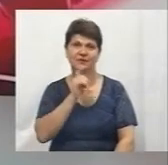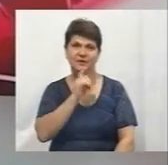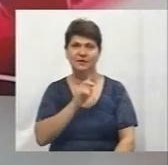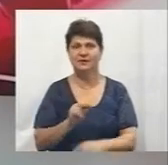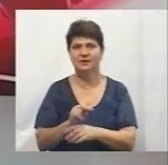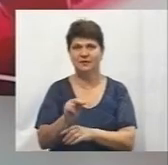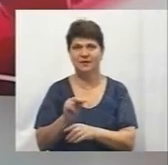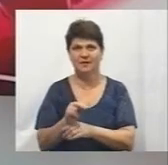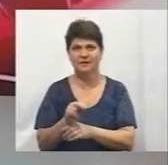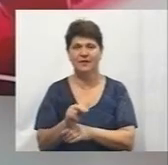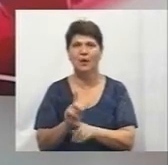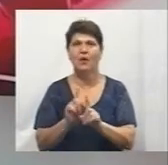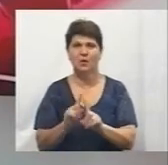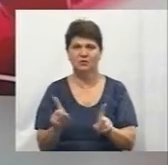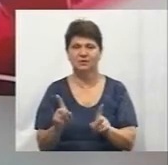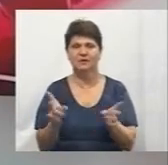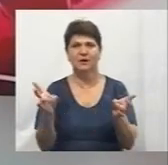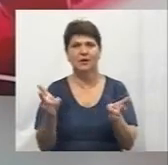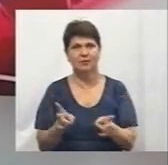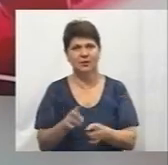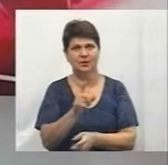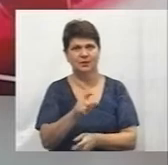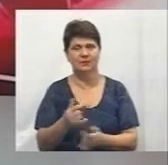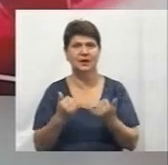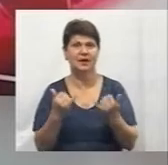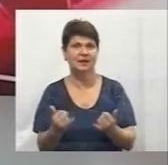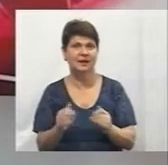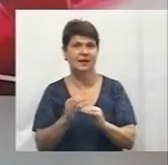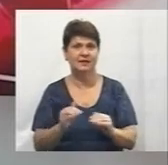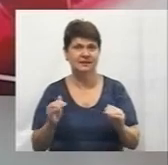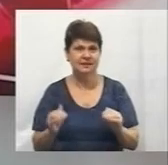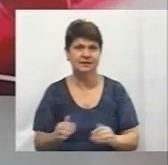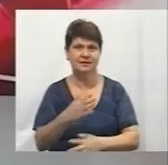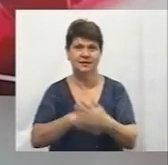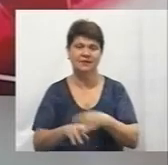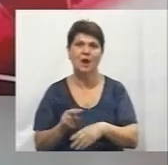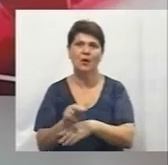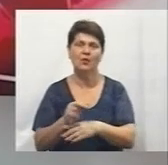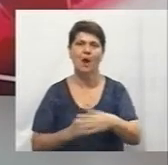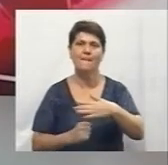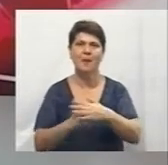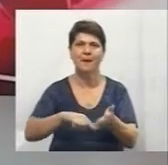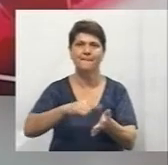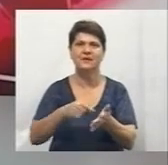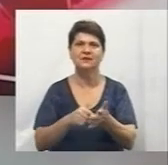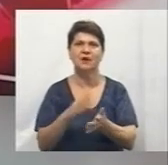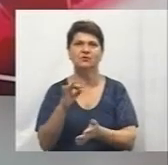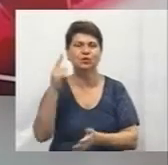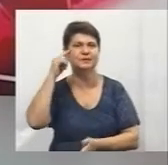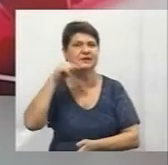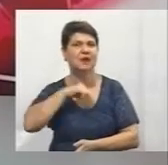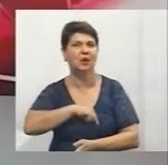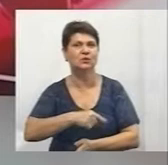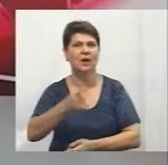навчають асистентів з особливими потребами. Для дітей з особливими потребами проходять курси на базі міського центру